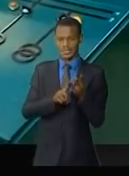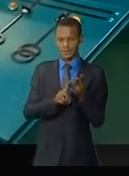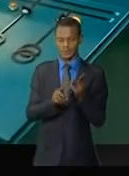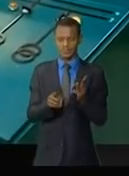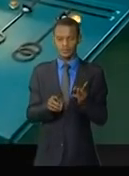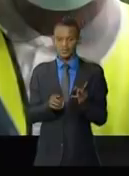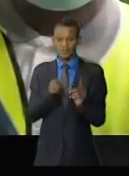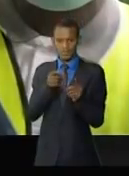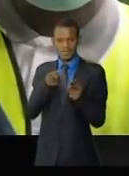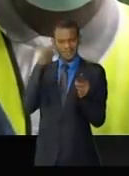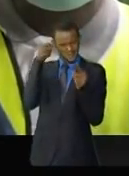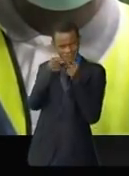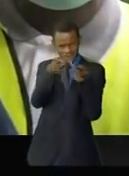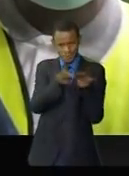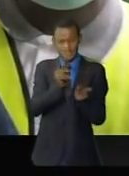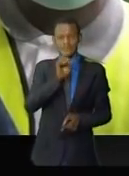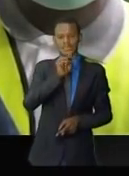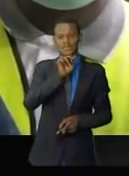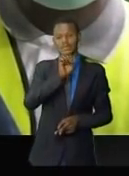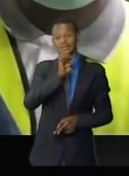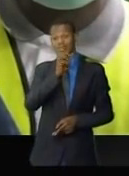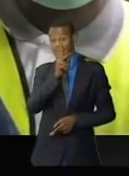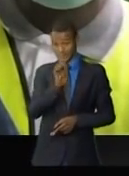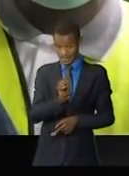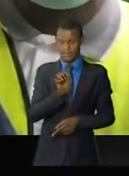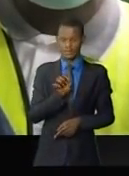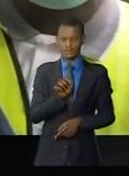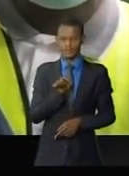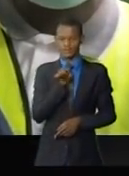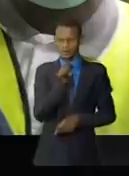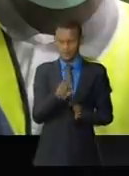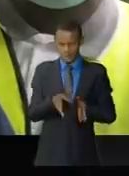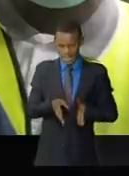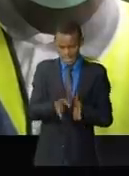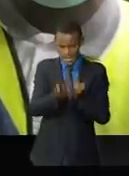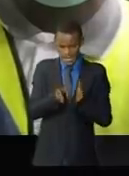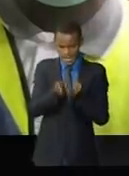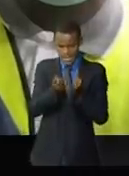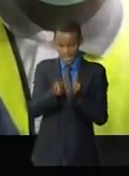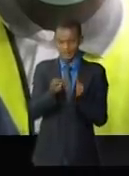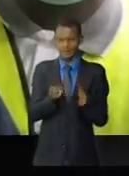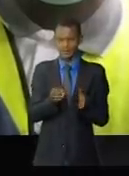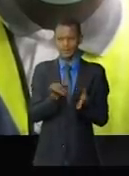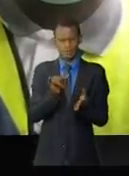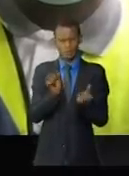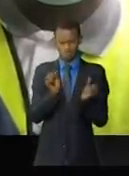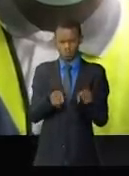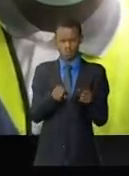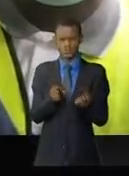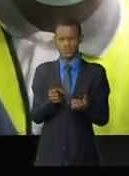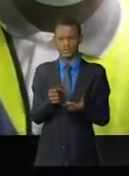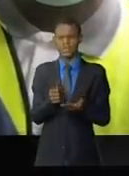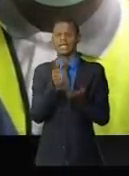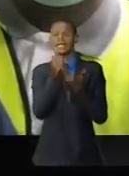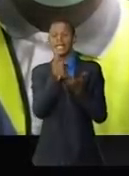entre les deux centrales. Elle peut servir aussi à, d'une manière ou d'une autre, faire